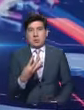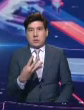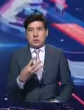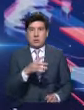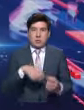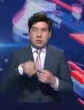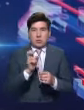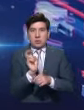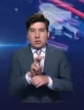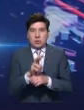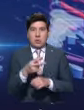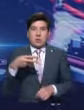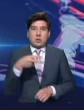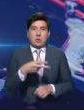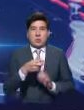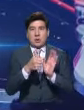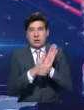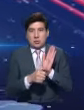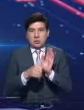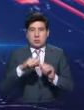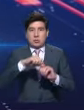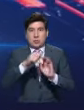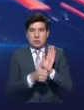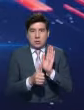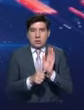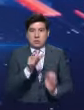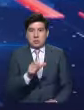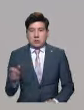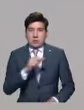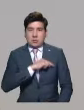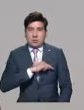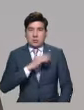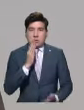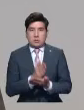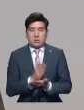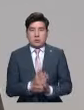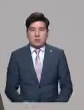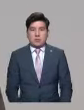пен 2616 шетел азаматы еңбек етіп жүр.